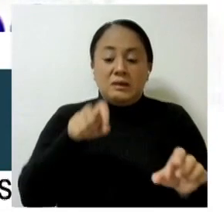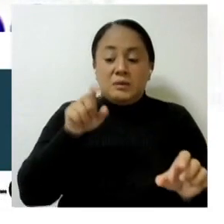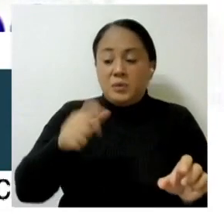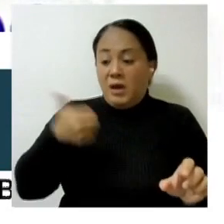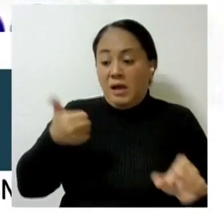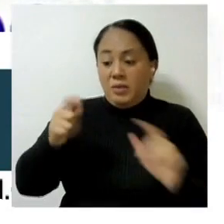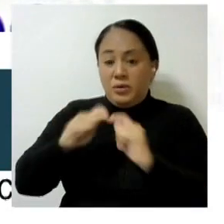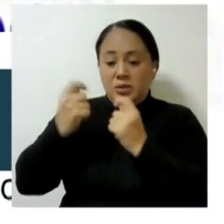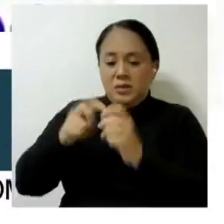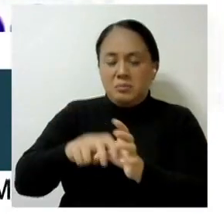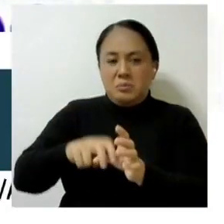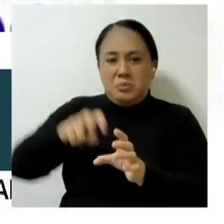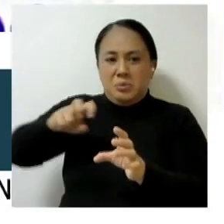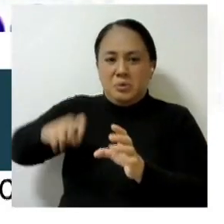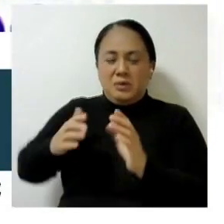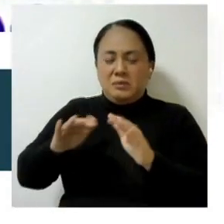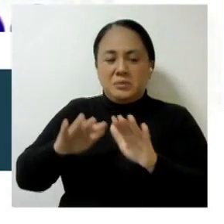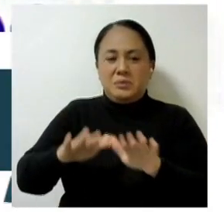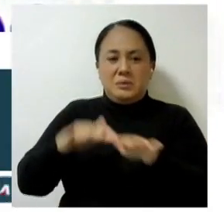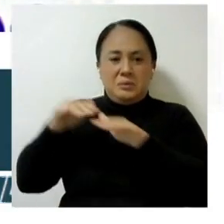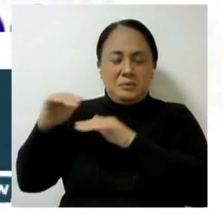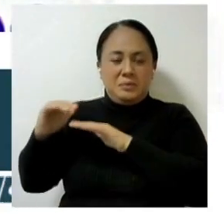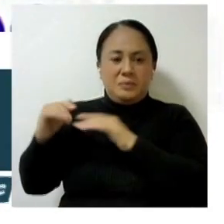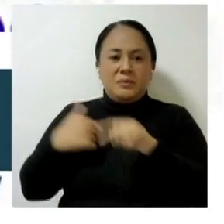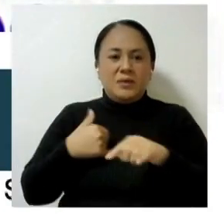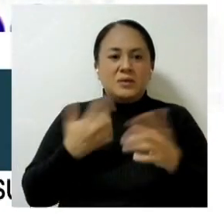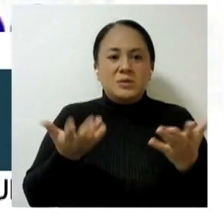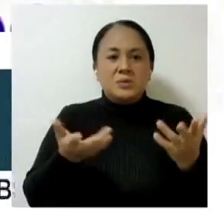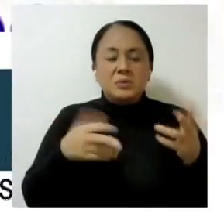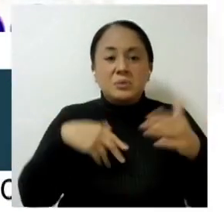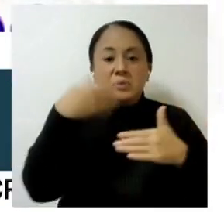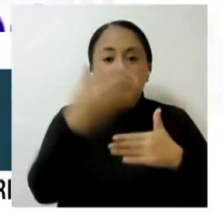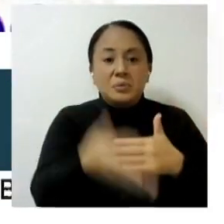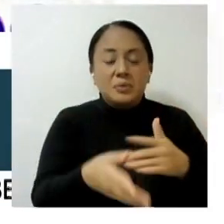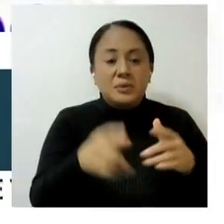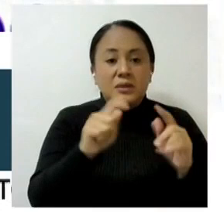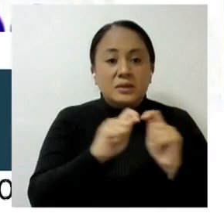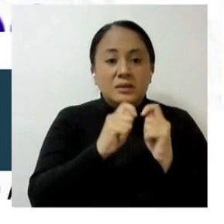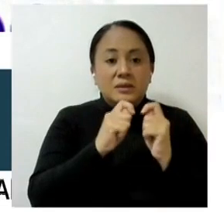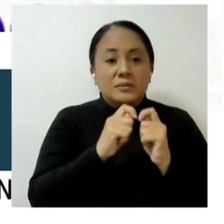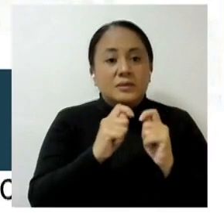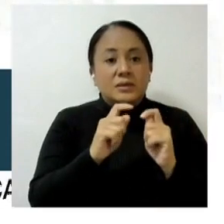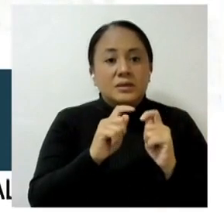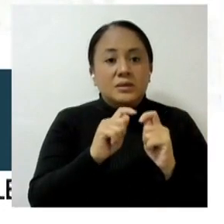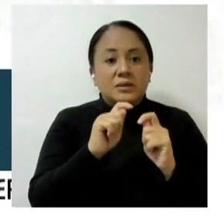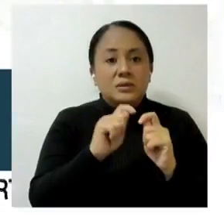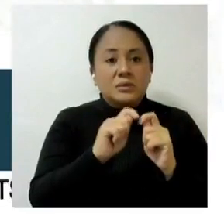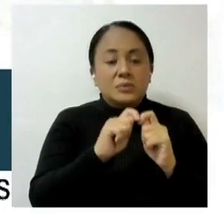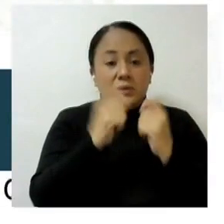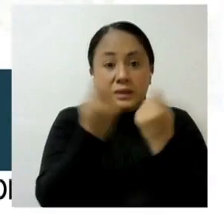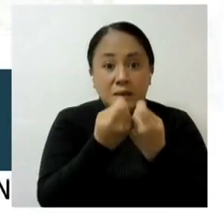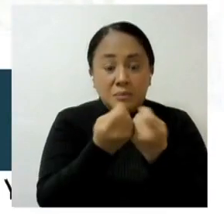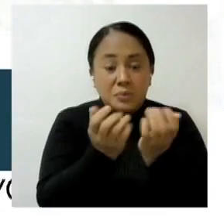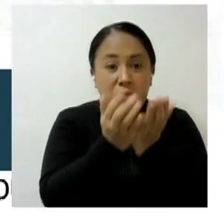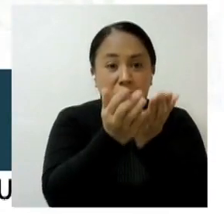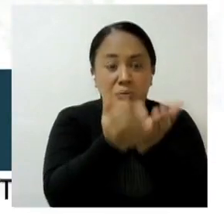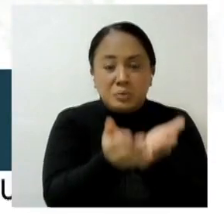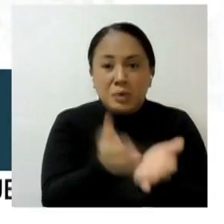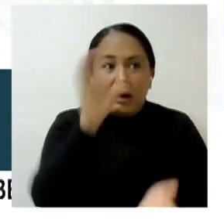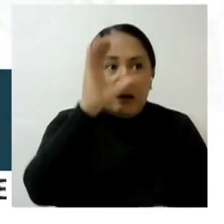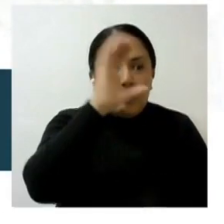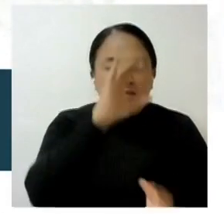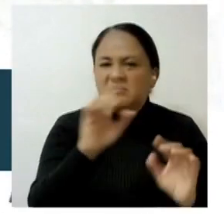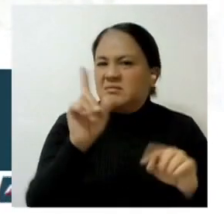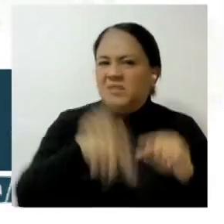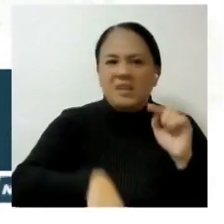Pagkatapos po noon ay hindi na po nakita yung isang rescue team at tinangay na po ng alon. At ang huling sightings po